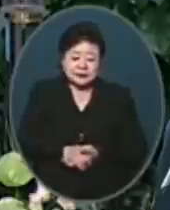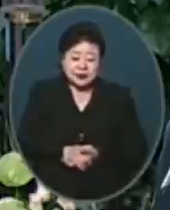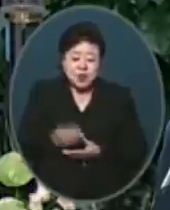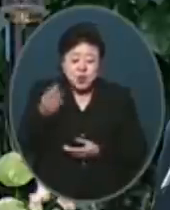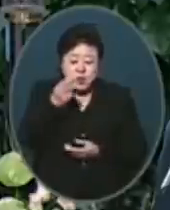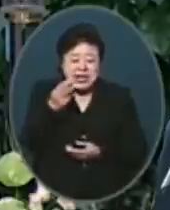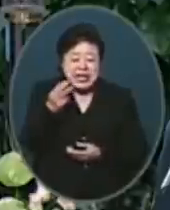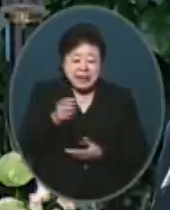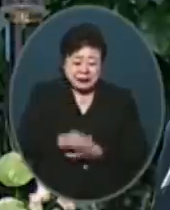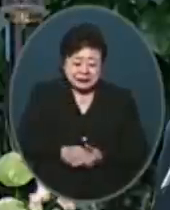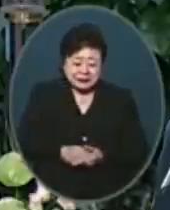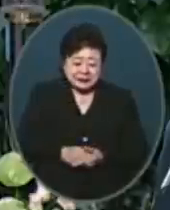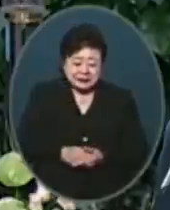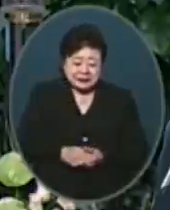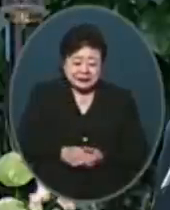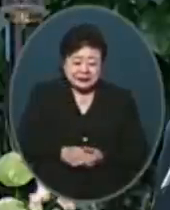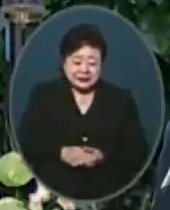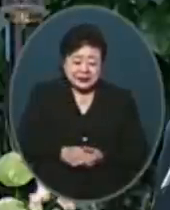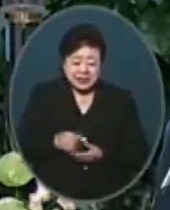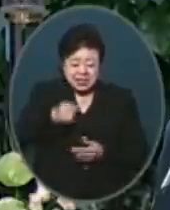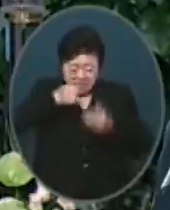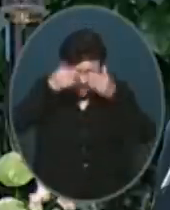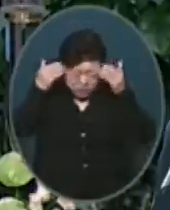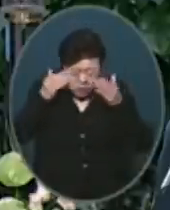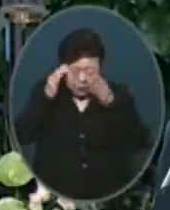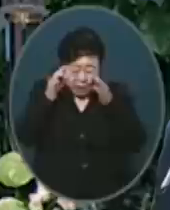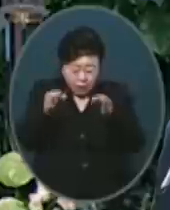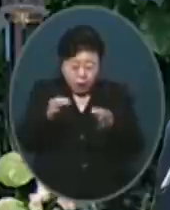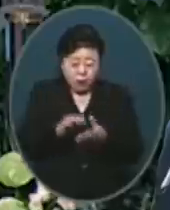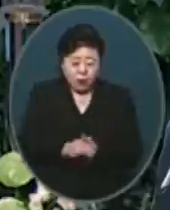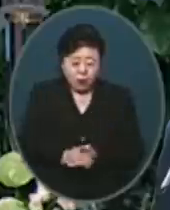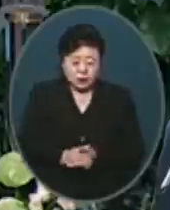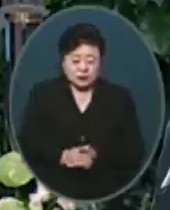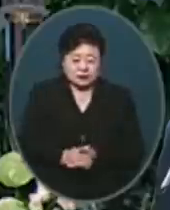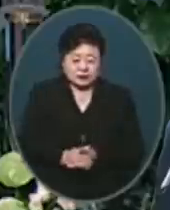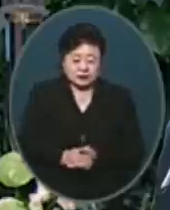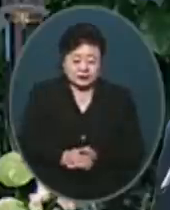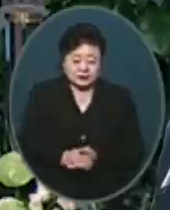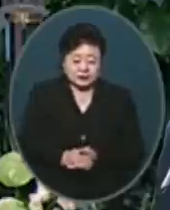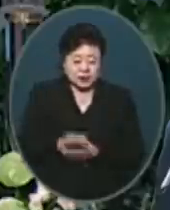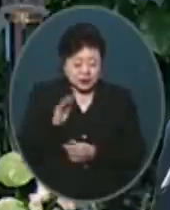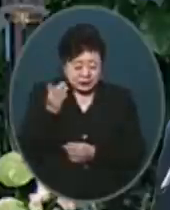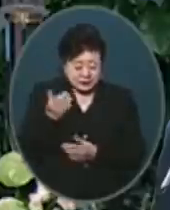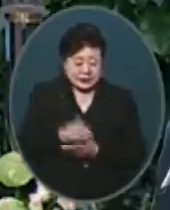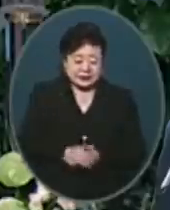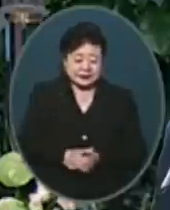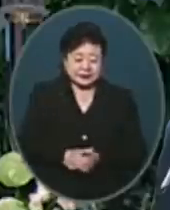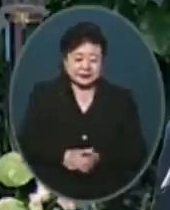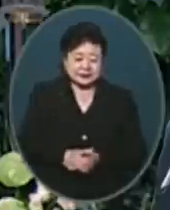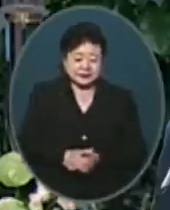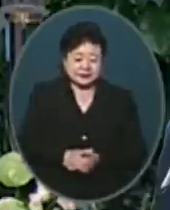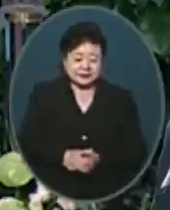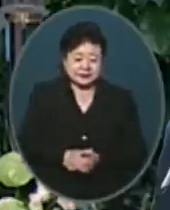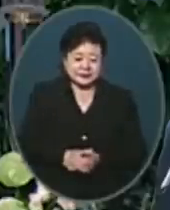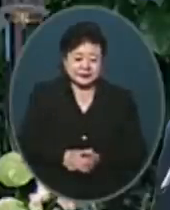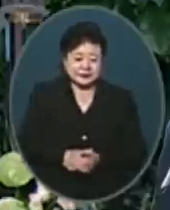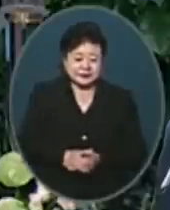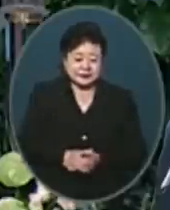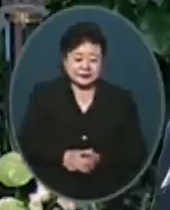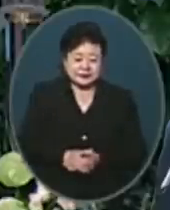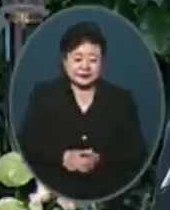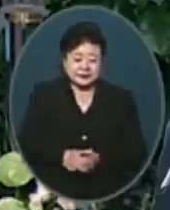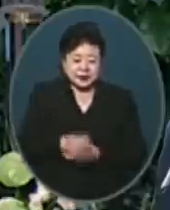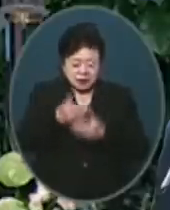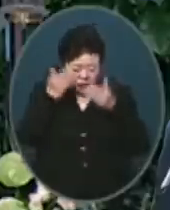윌리엄 캐리는 인도를 바라보는 하나님의 눈을 바라보게 되어 인도를